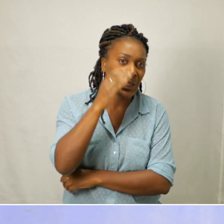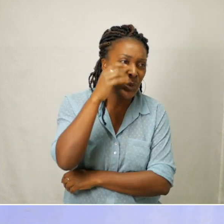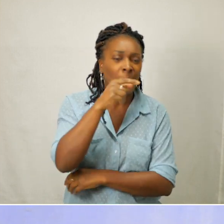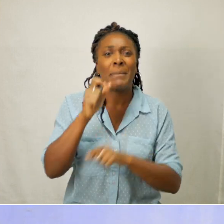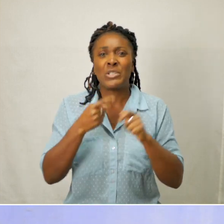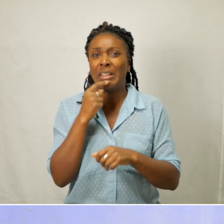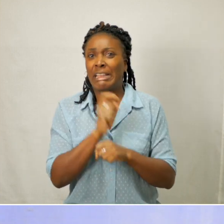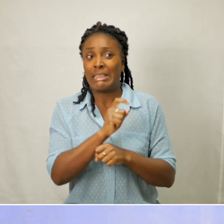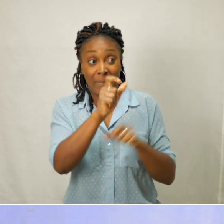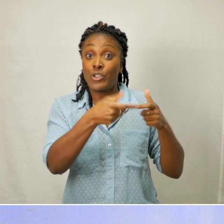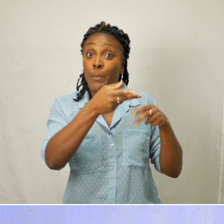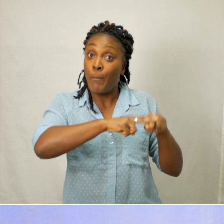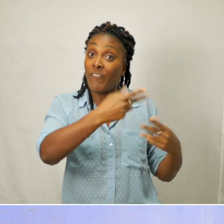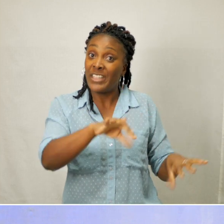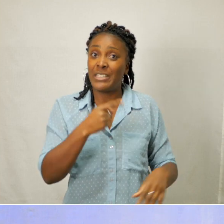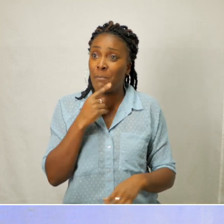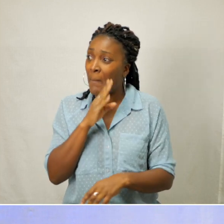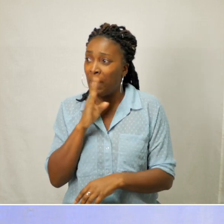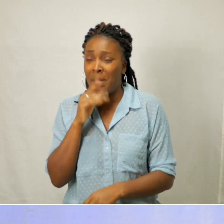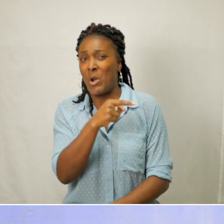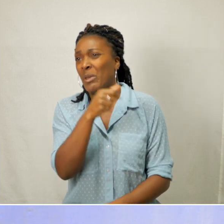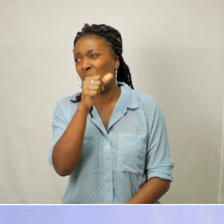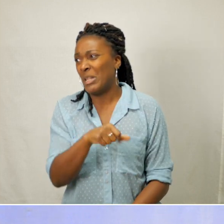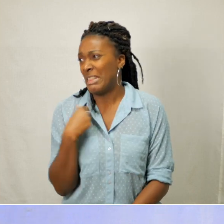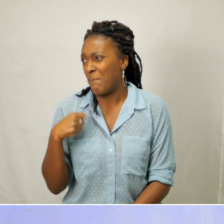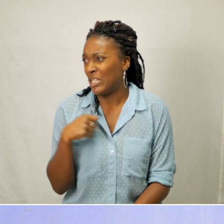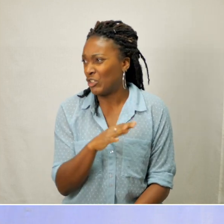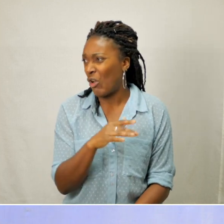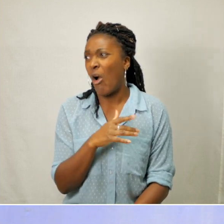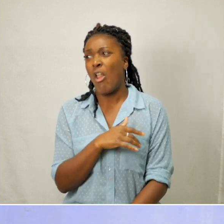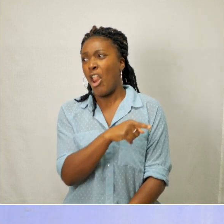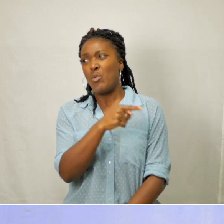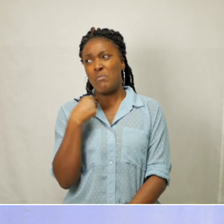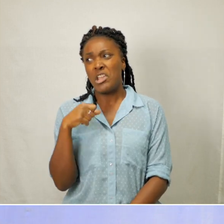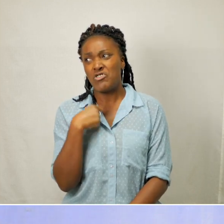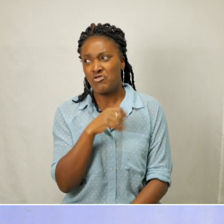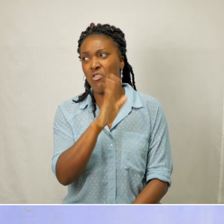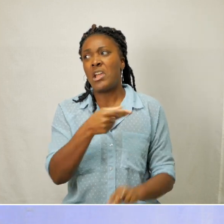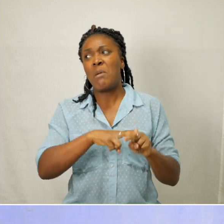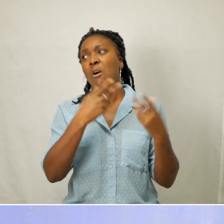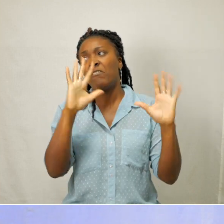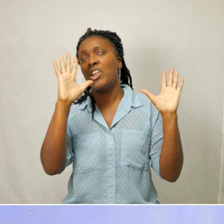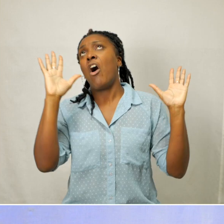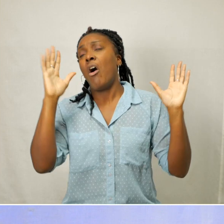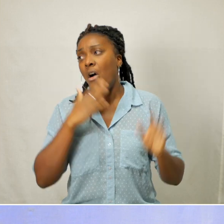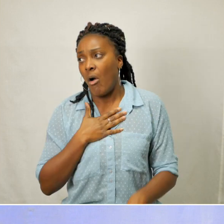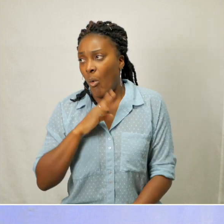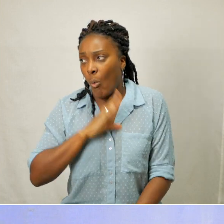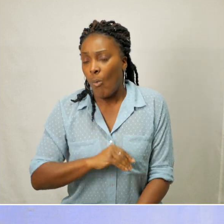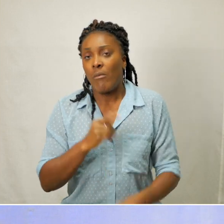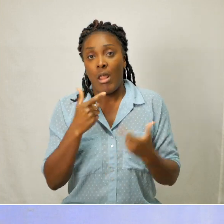super négatives sur celui qui est décédé ou celle qui est partie. Et on n'aimerait pas les entendre à ce moment-là, mais ça sort parce que ça a